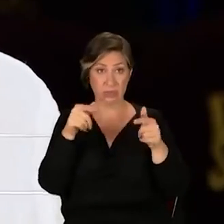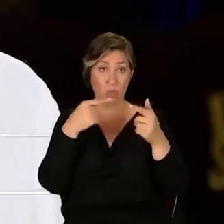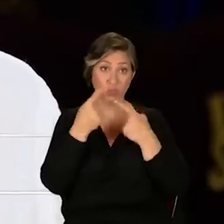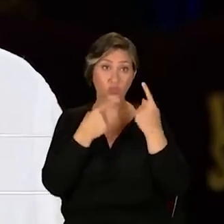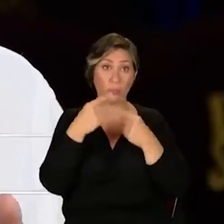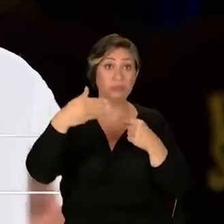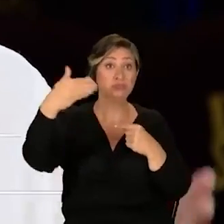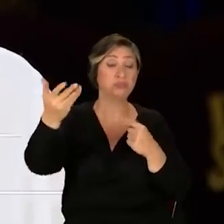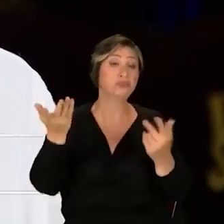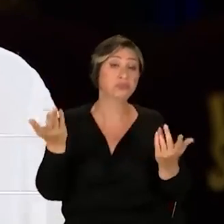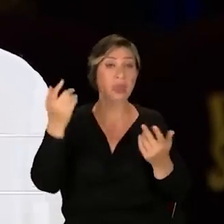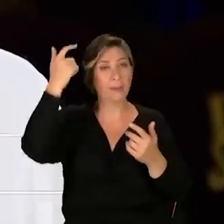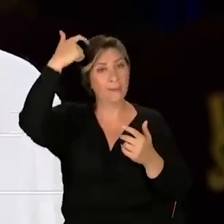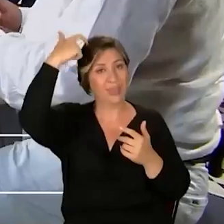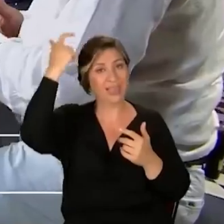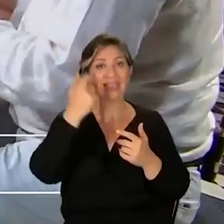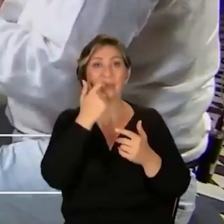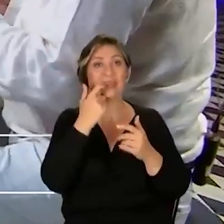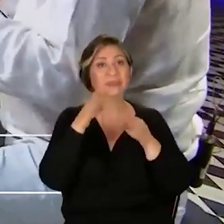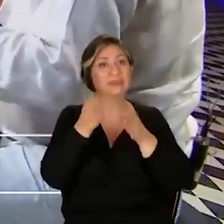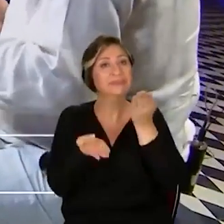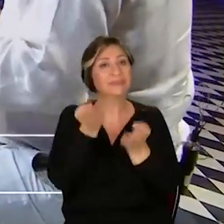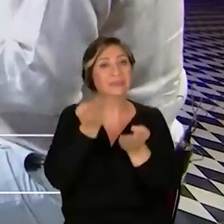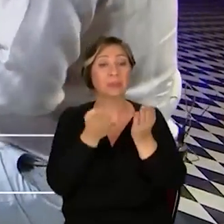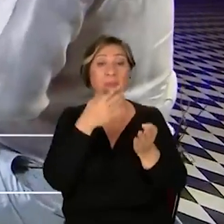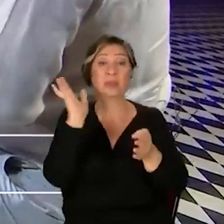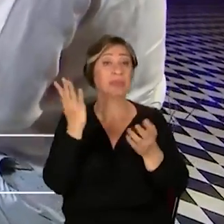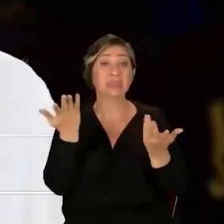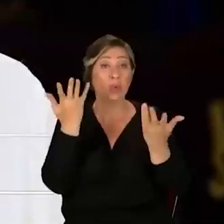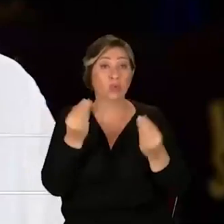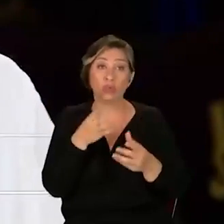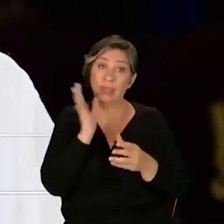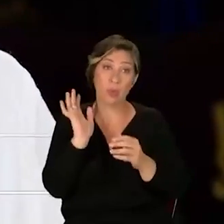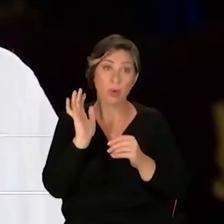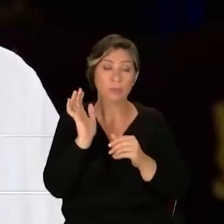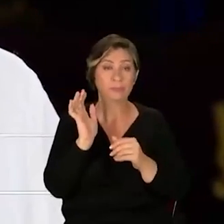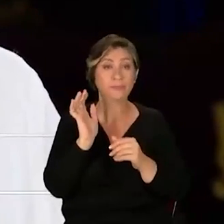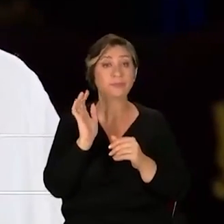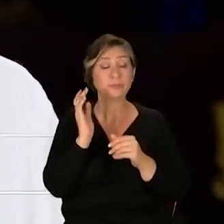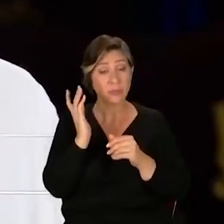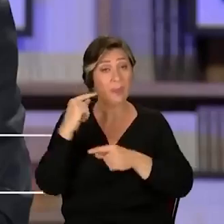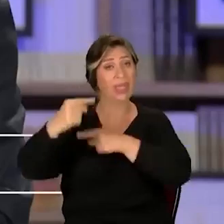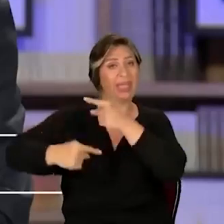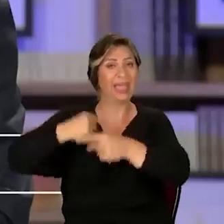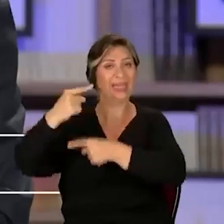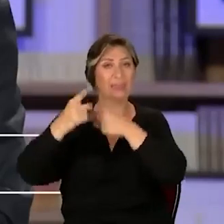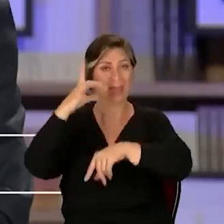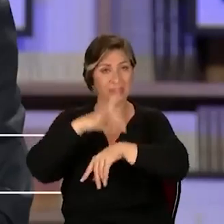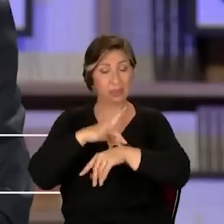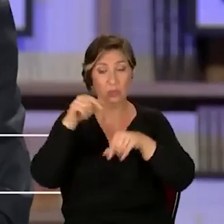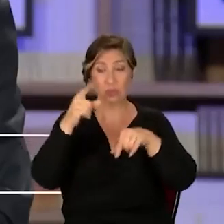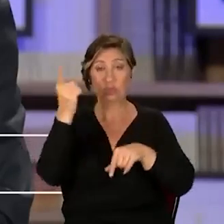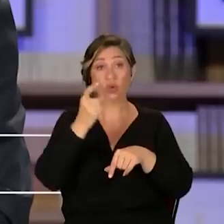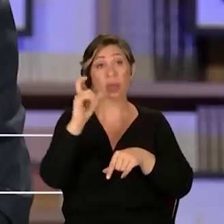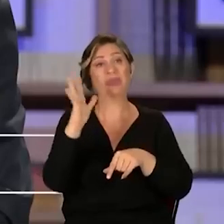konuşuyorum. Yani beyindeki demir düzeylerinde bugün bilmediğimiz ne olduğunu bilmiyorum. Ama genetik bir hastalık.